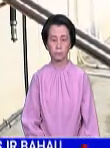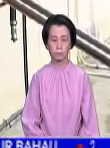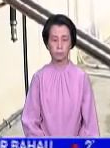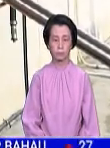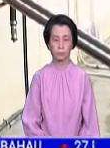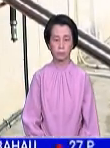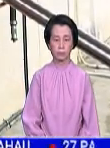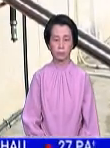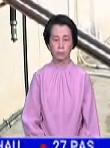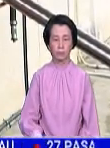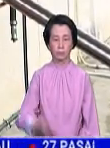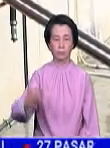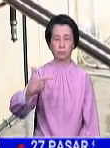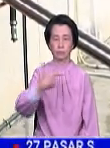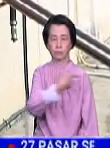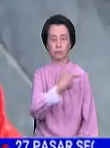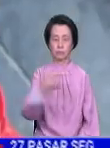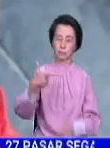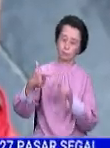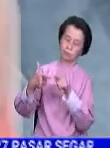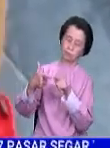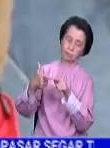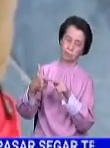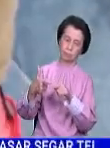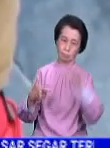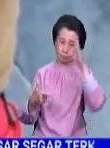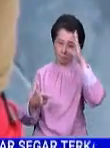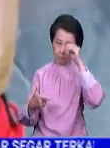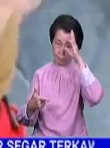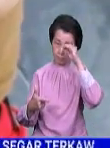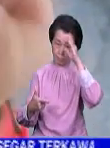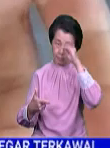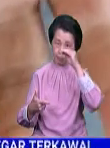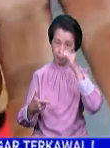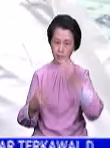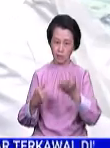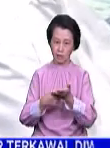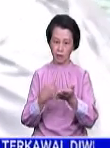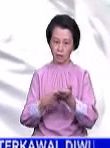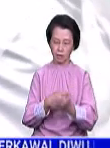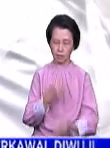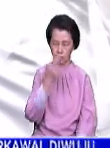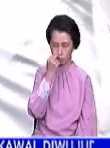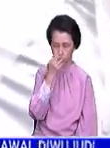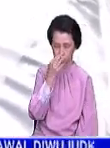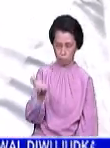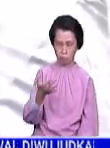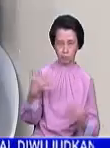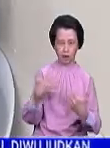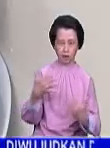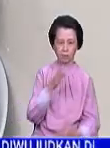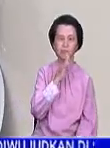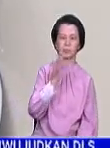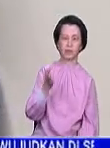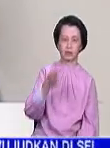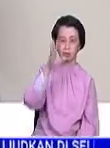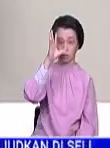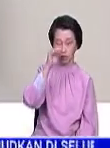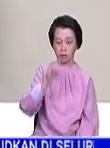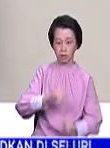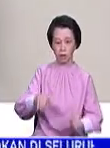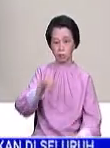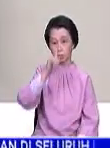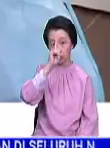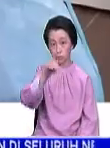Takut pada jarum suntikan terutamanya di kalangan lelaki dewasa, kedengaran agak melucukan. Tetapi ia sebenarnya